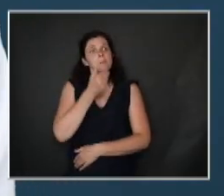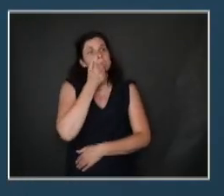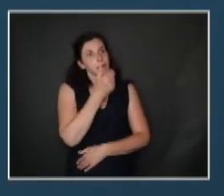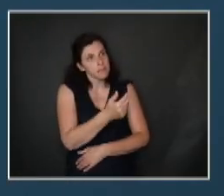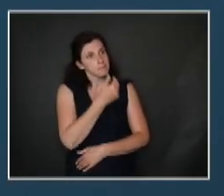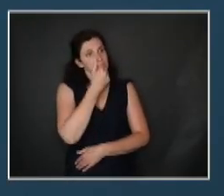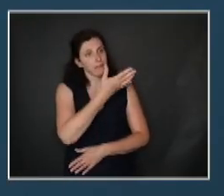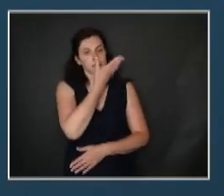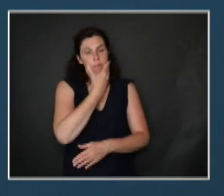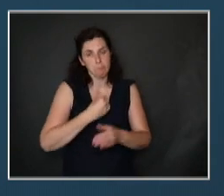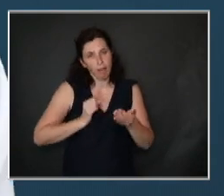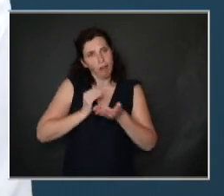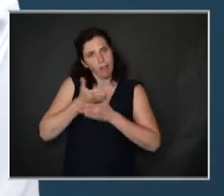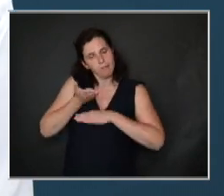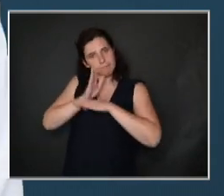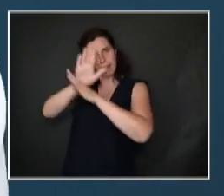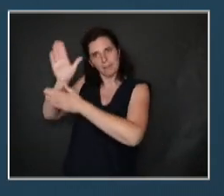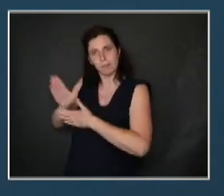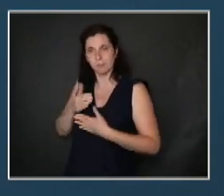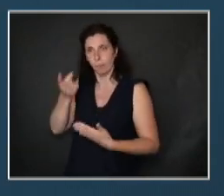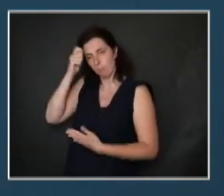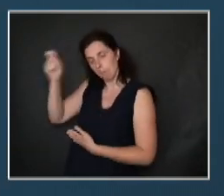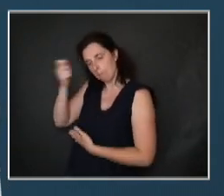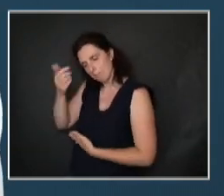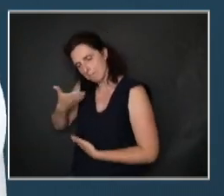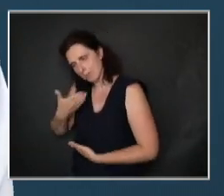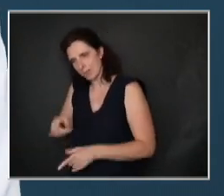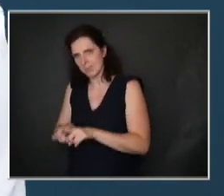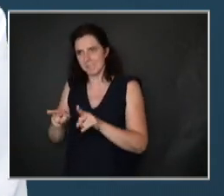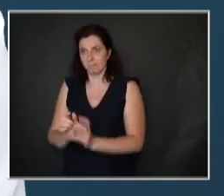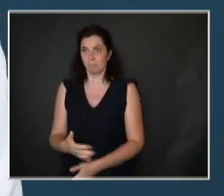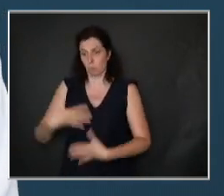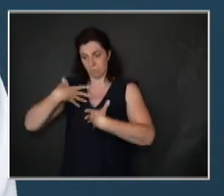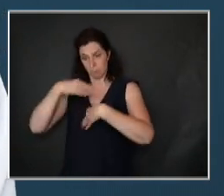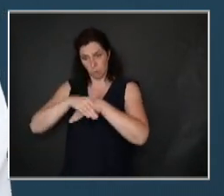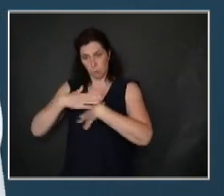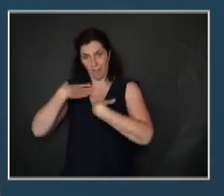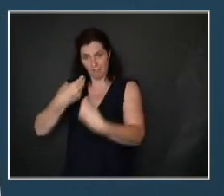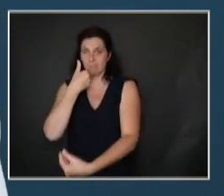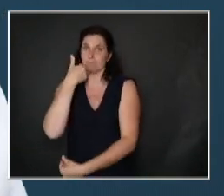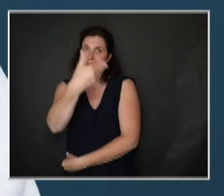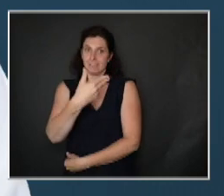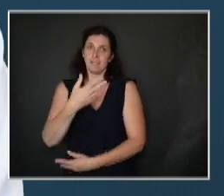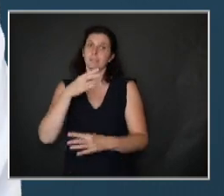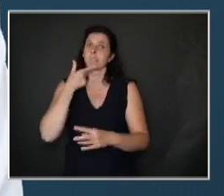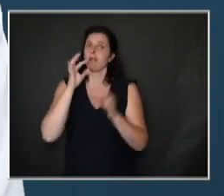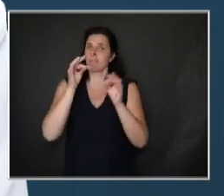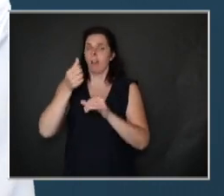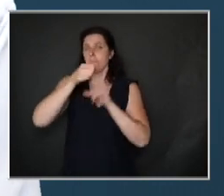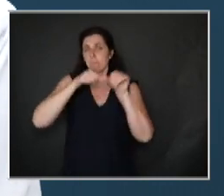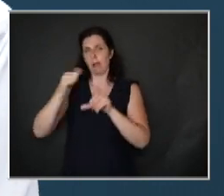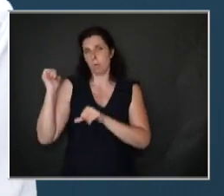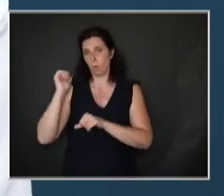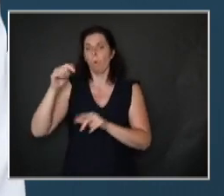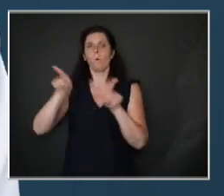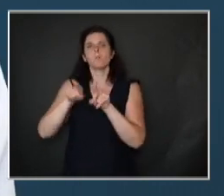cette très belle introduction, pour tes éloges aussi. Alors, je te remercie de m'avoir invité ce soir pour parler du mal de dos. Je remercie aussi Patrick